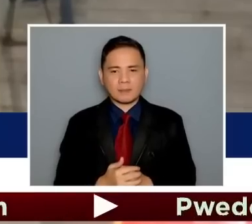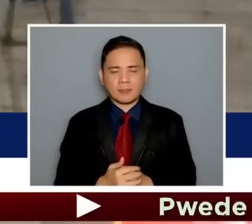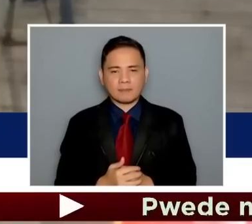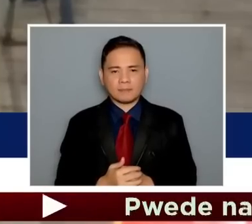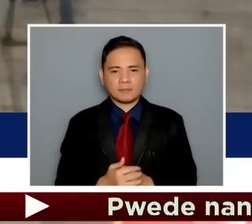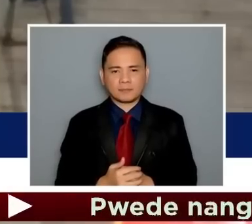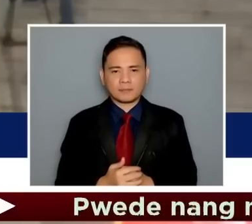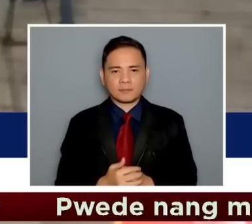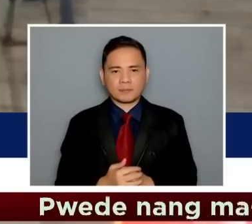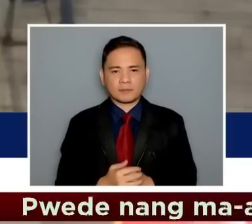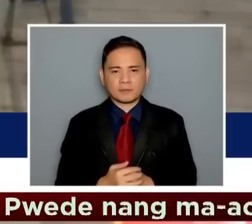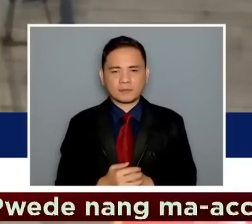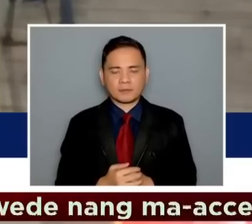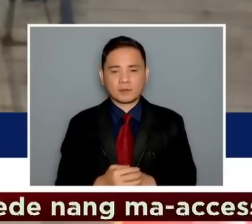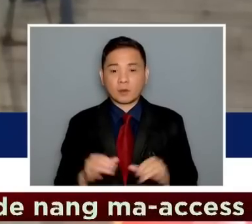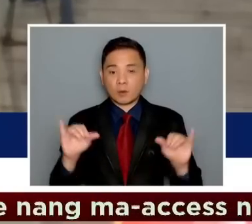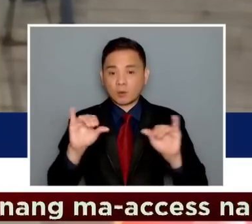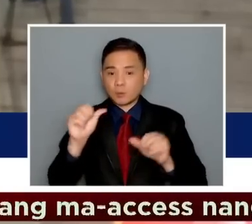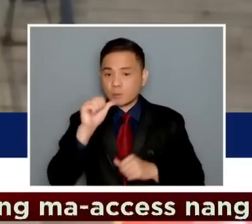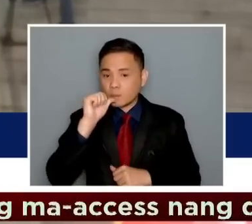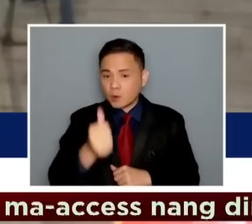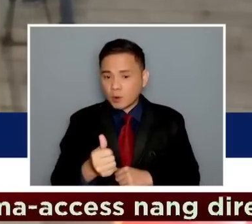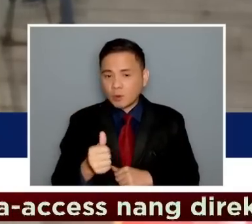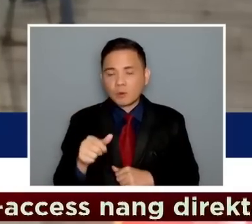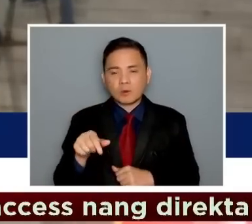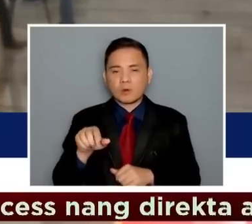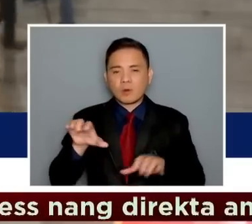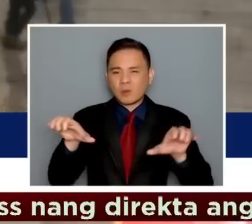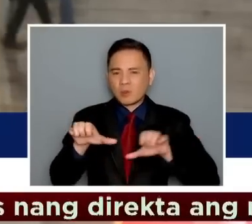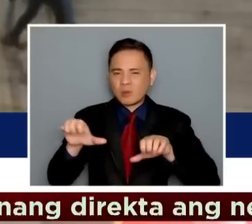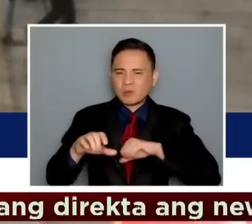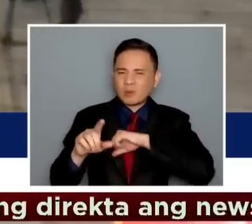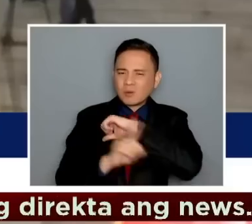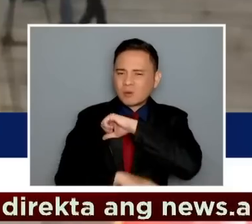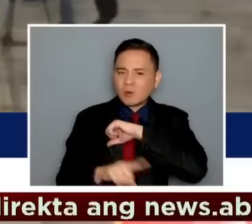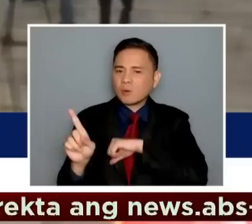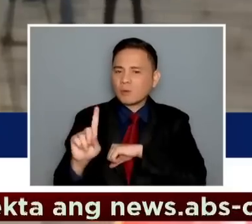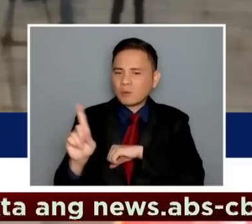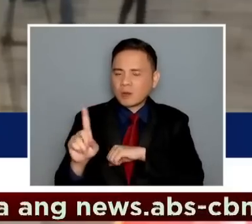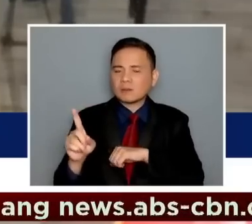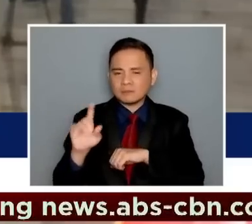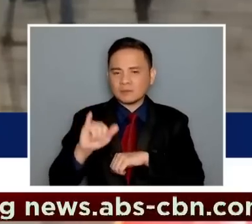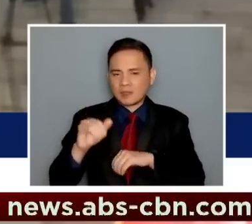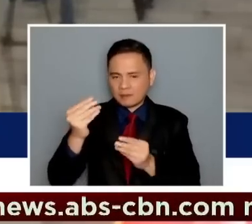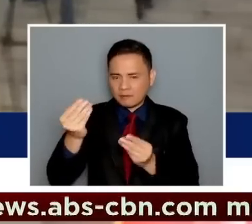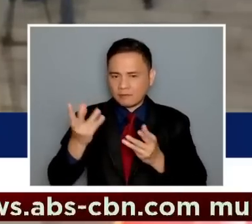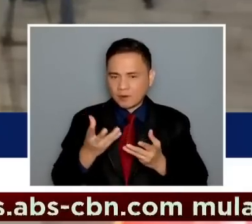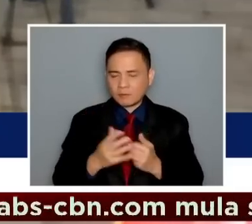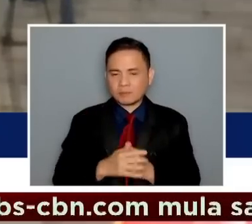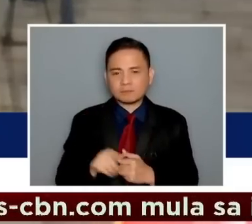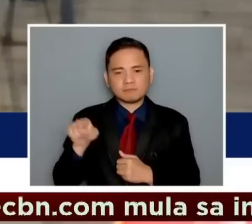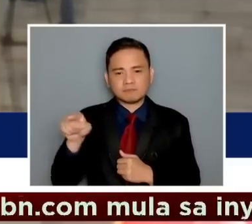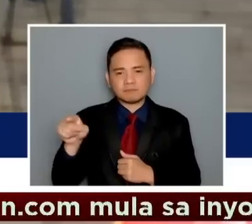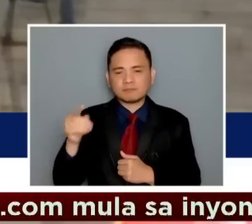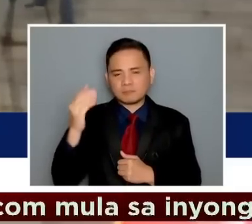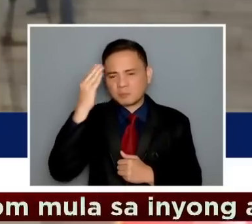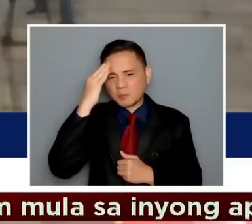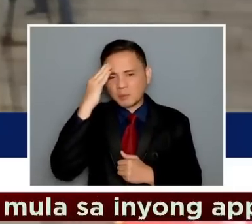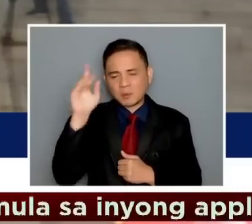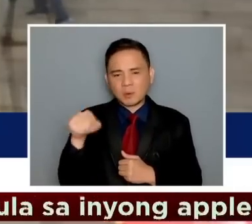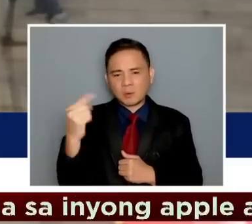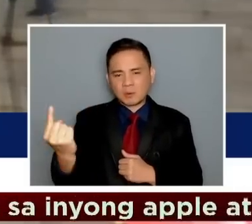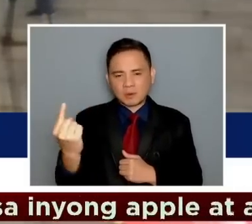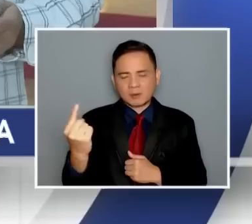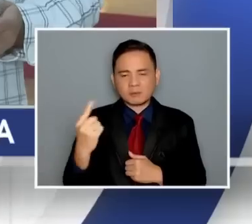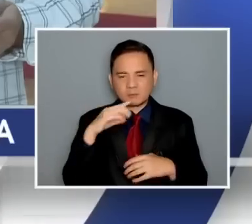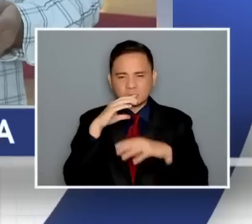doon din lang din natin malalaman kung ano ang magiging aksyon nila doon sa committee report na hanggang ngayon, sila pa lang din ang nakakaalam kung anong nilalaman.